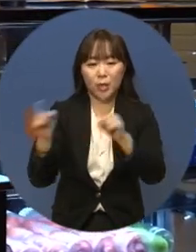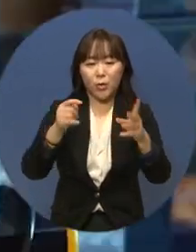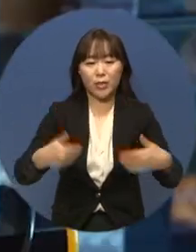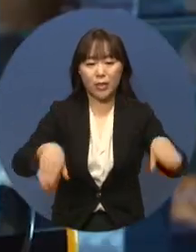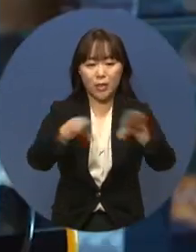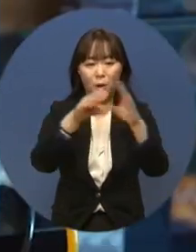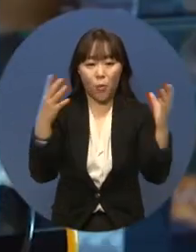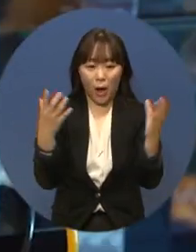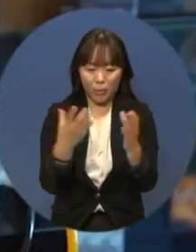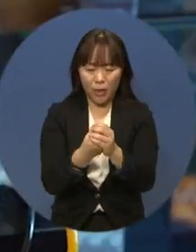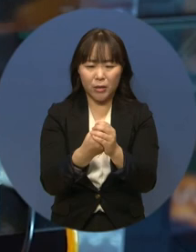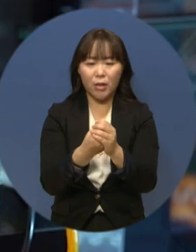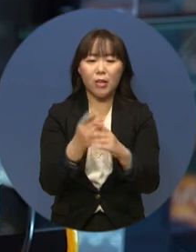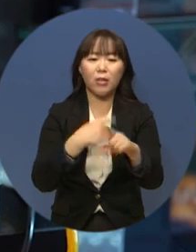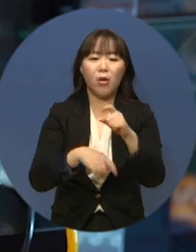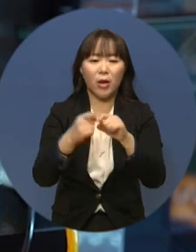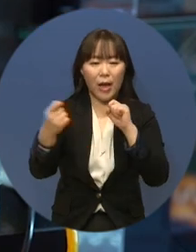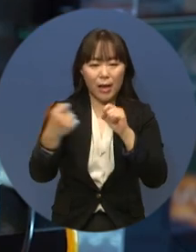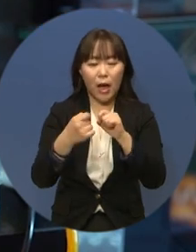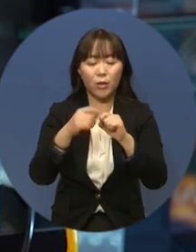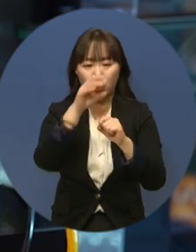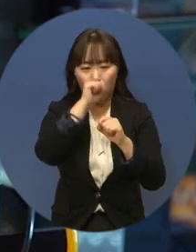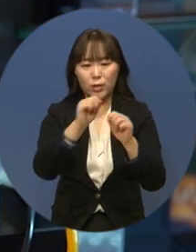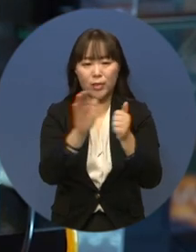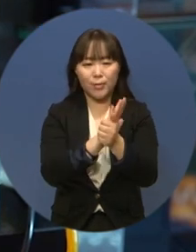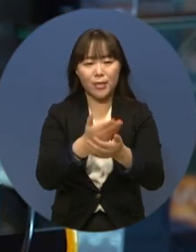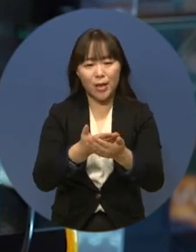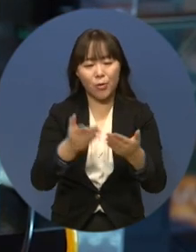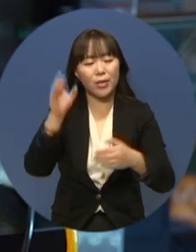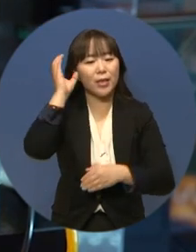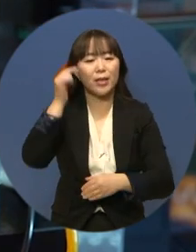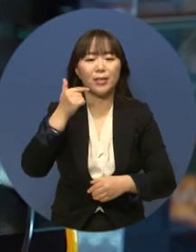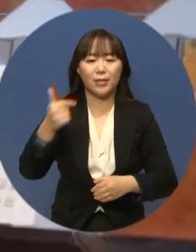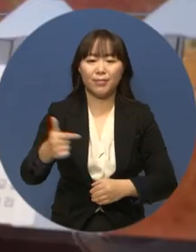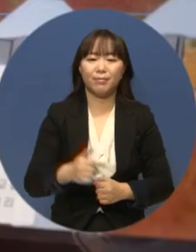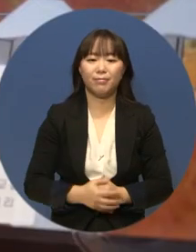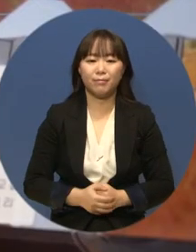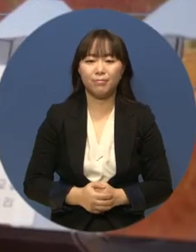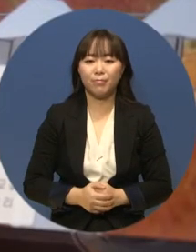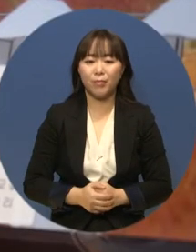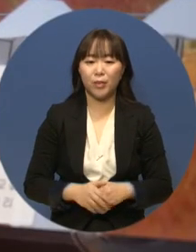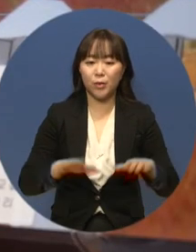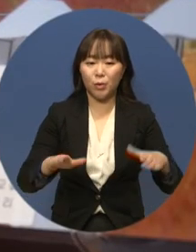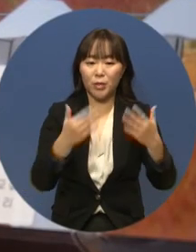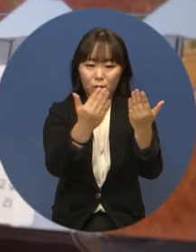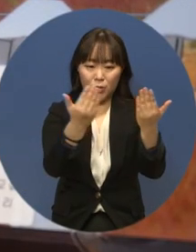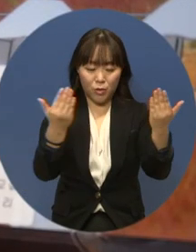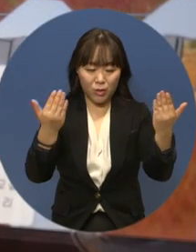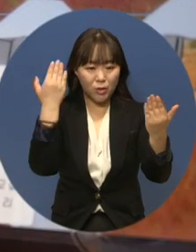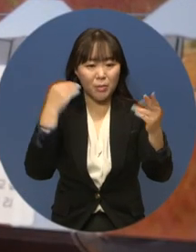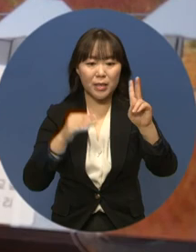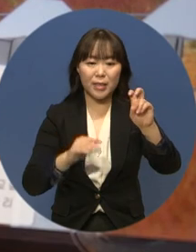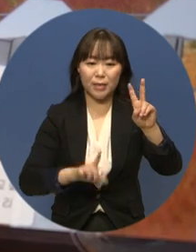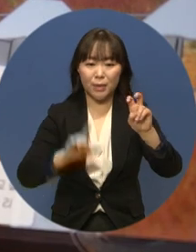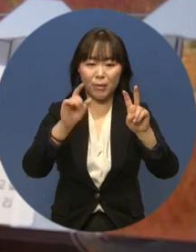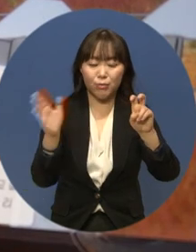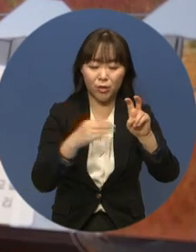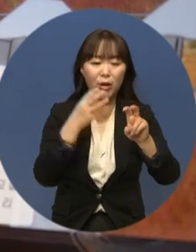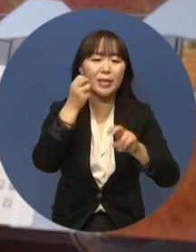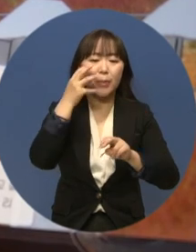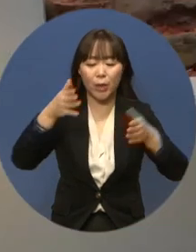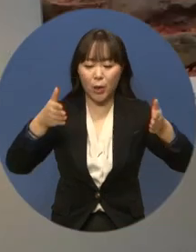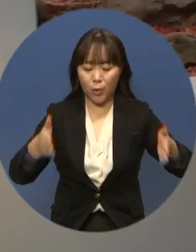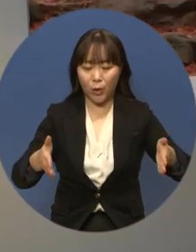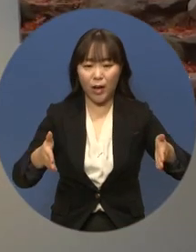더 알차게 다가가는 서비스 제공을 기대하고 있다고 말했습니다. 이번 전시회는 지난 22일부터